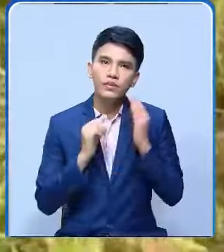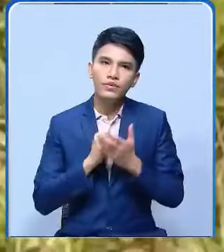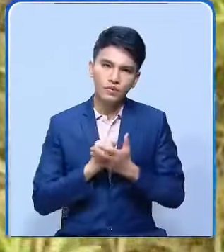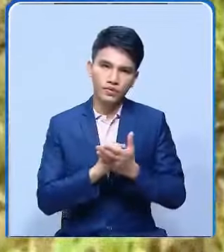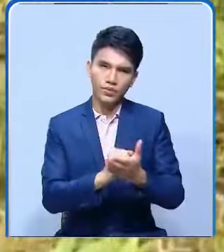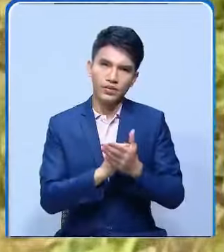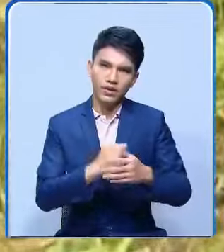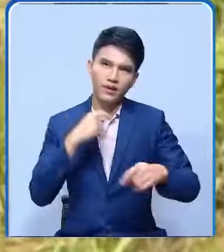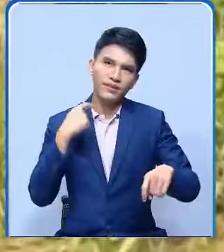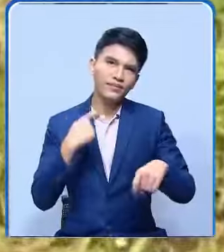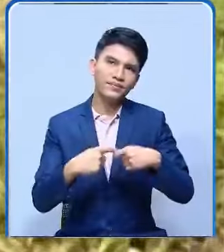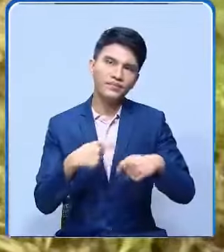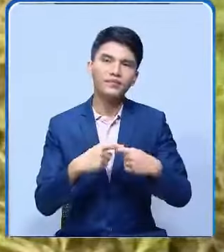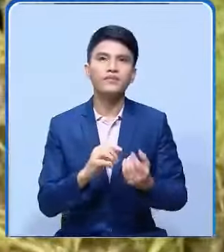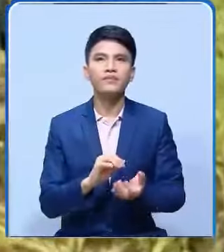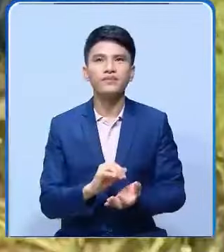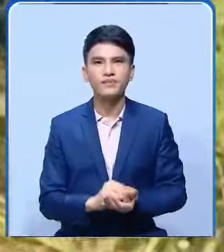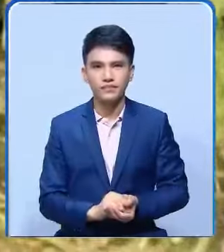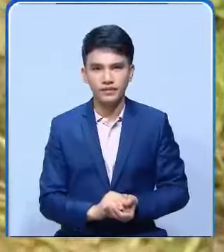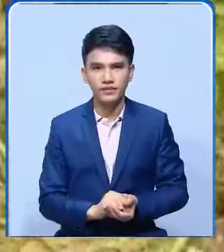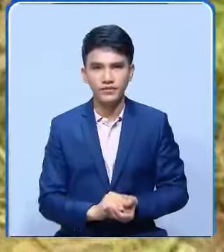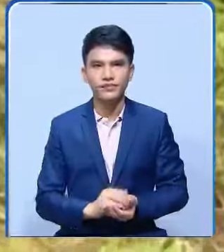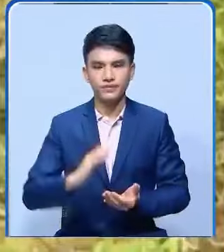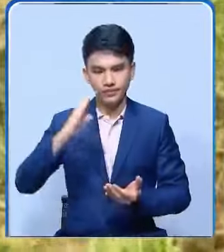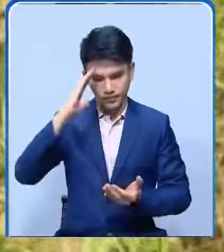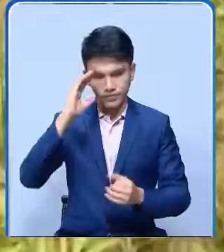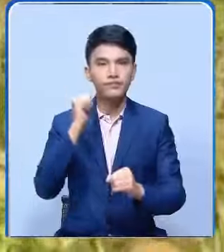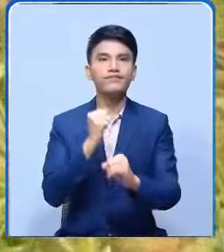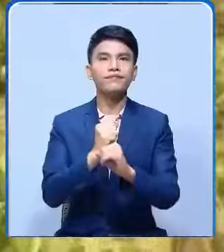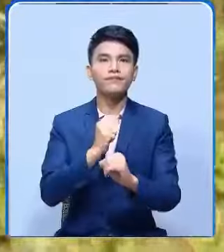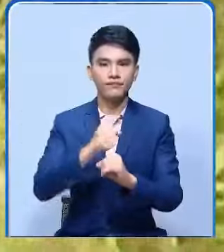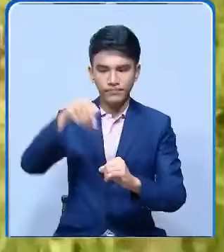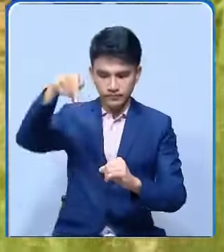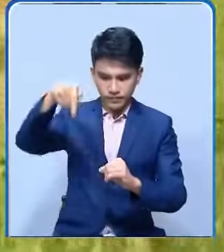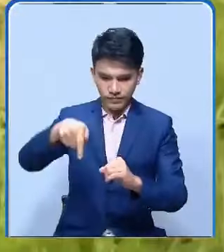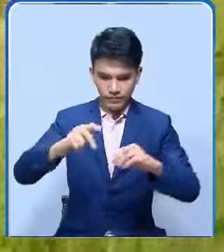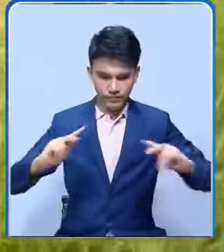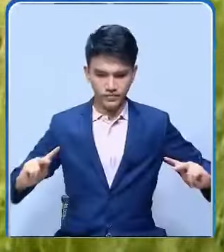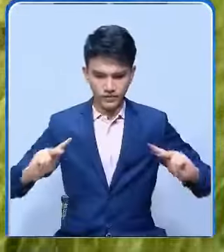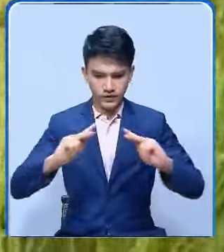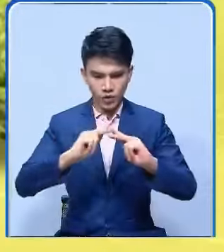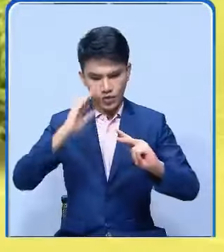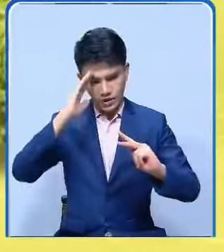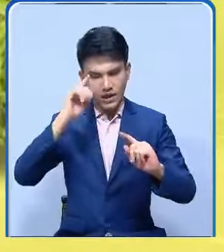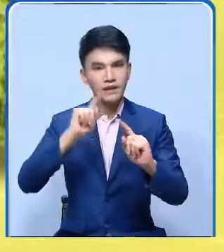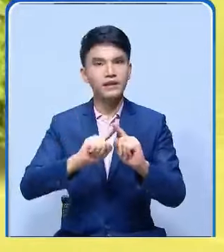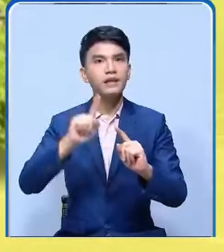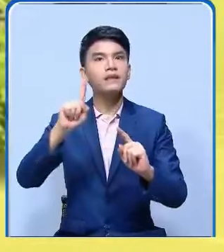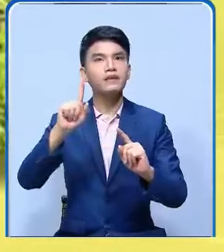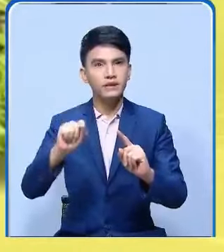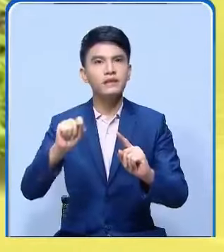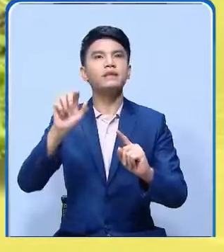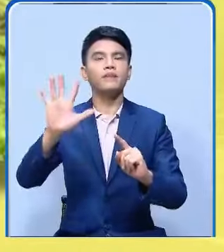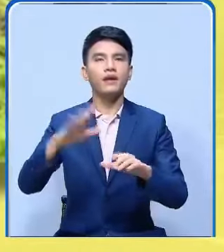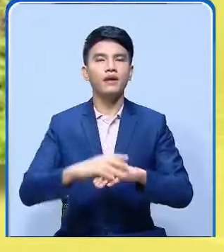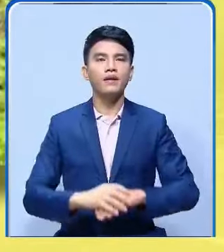แบบทุลักทุเลแบบนี้ค่ะนี่คือภาพที่ทหารชุดปฏิบัติการพิเศษหน่วยเฉพาะกิจกรมทหารราบที่25กองกำลังเทพสตรีนำตั